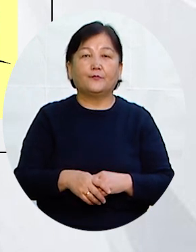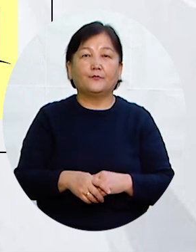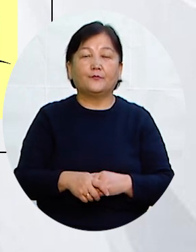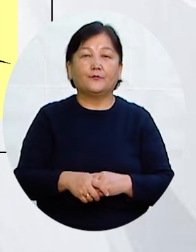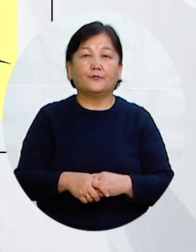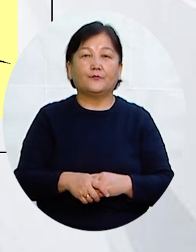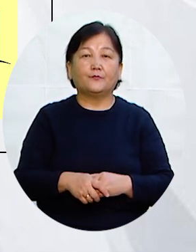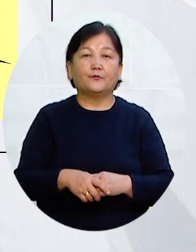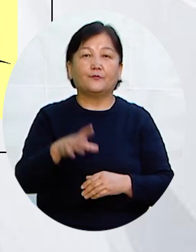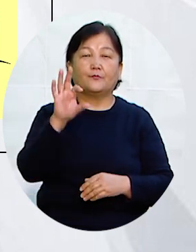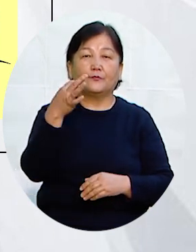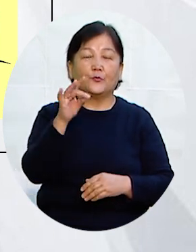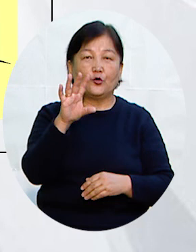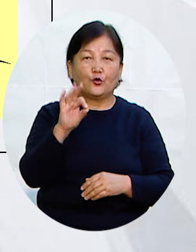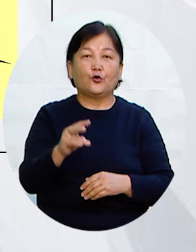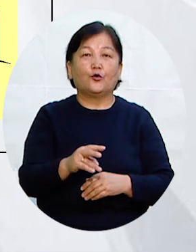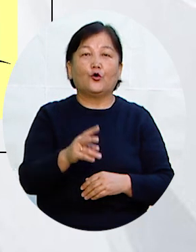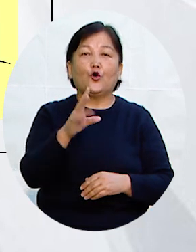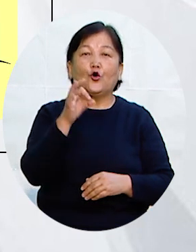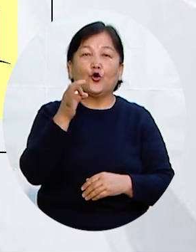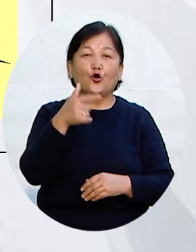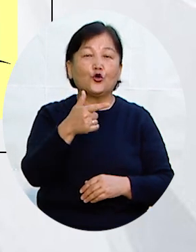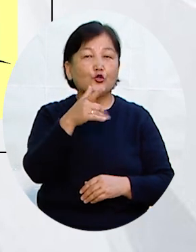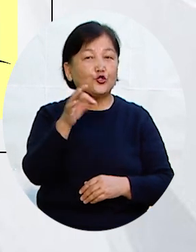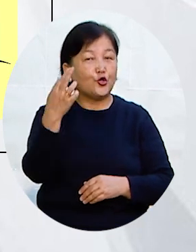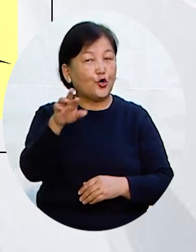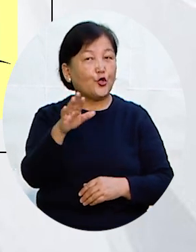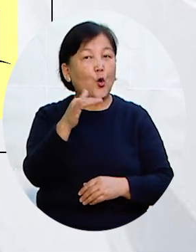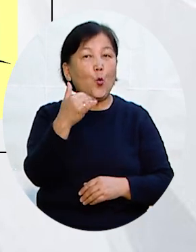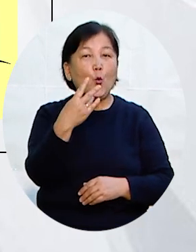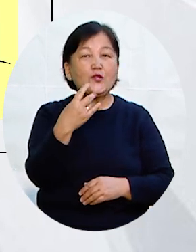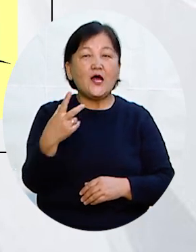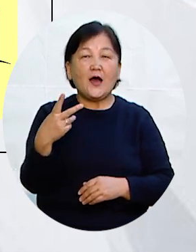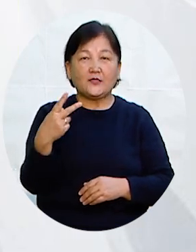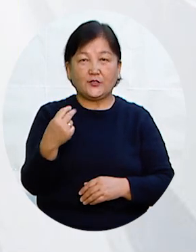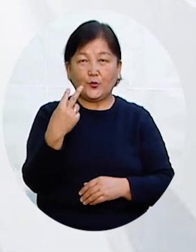За өргөн. Өгсөөд. Унаач. За.